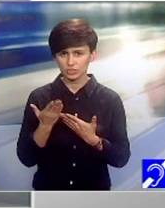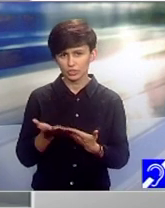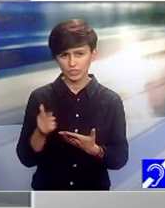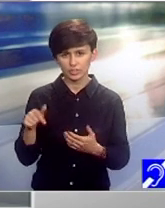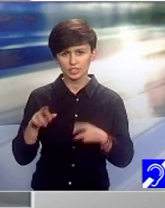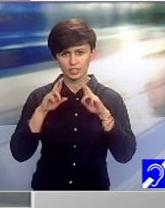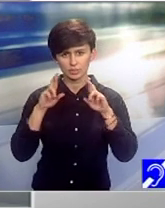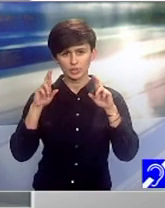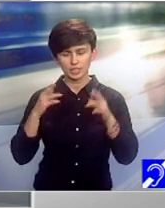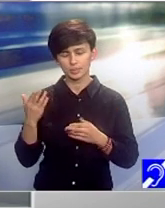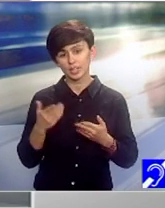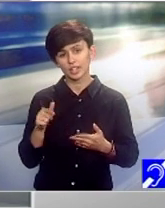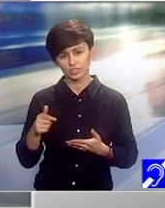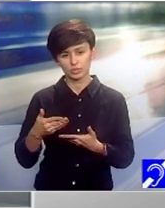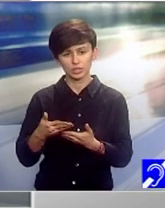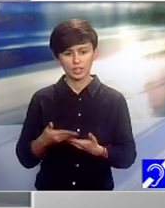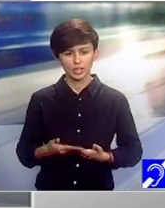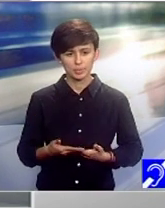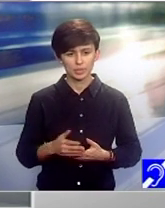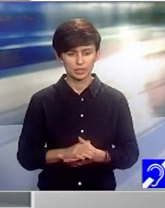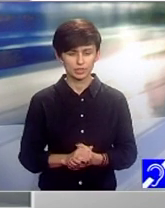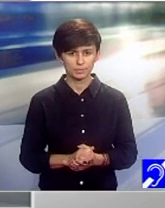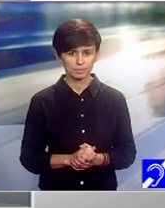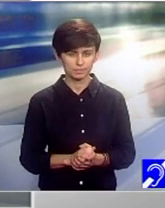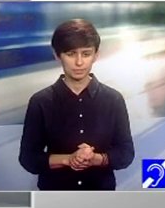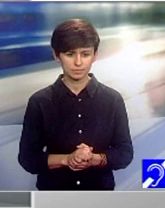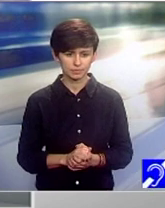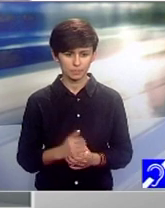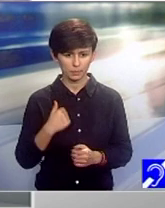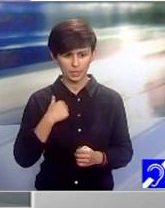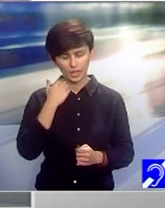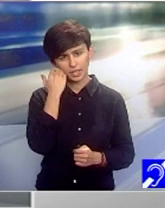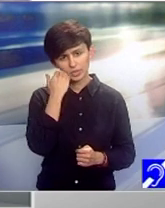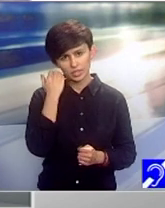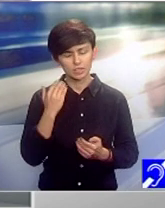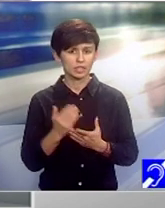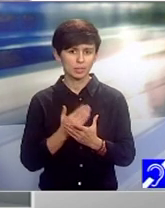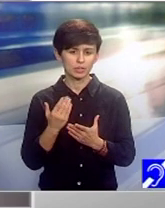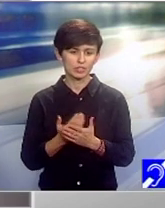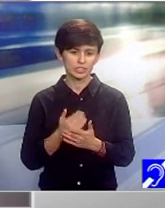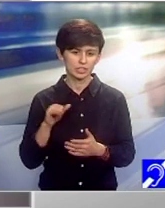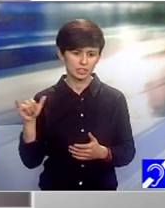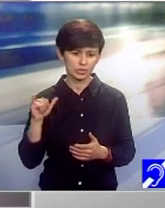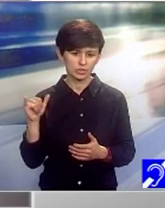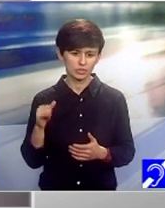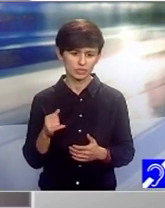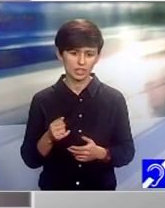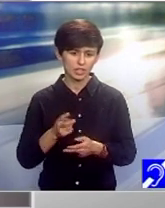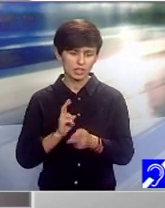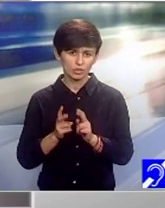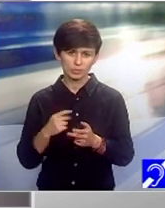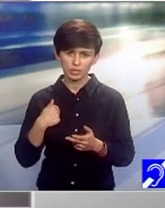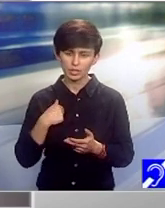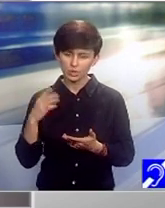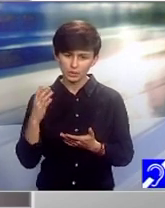și tu ai primit-o, dă mai departe. Întotdeauna când povestesc cuiva prin ce am trecut, spun, vai, cum ai reușit să treci